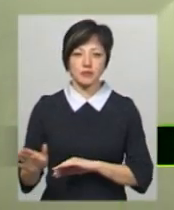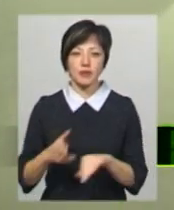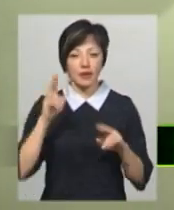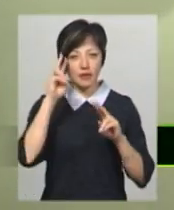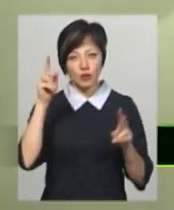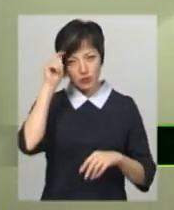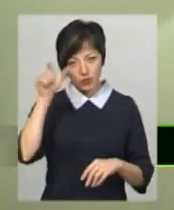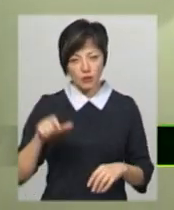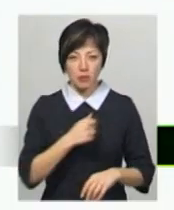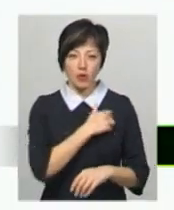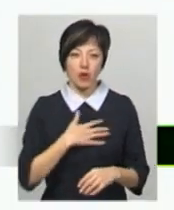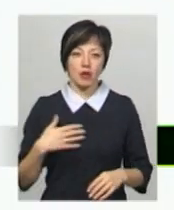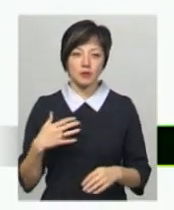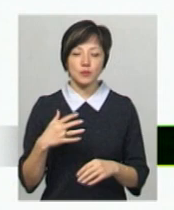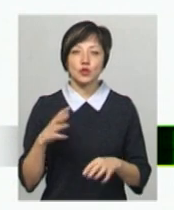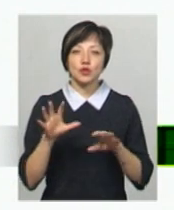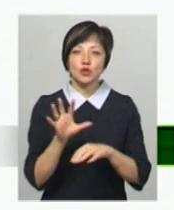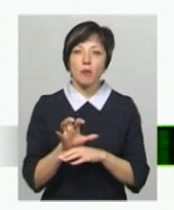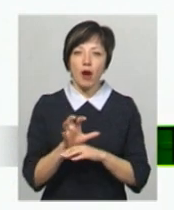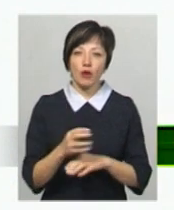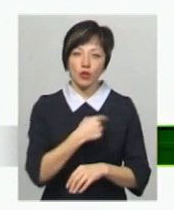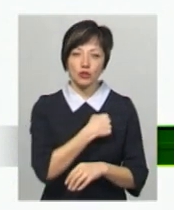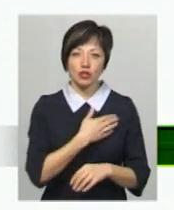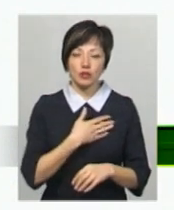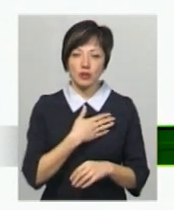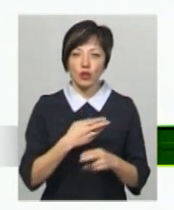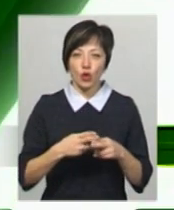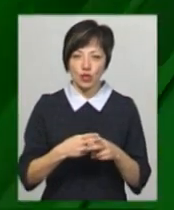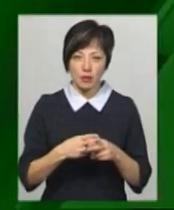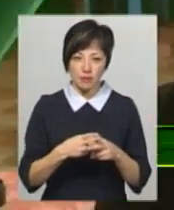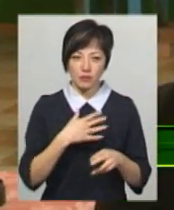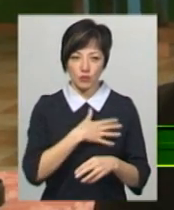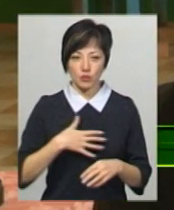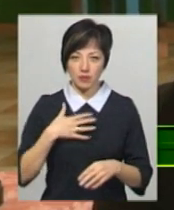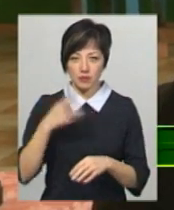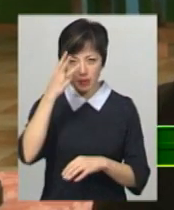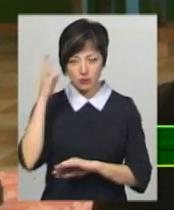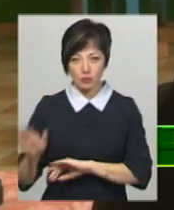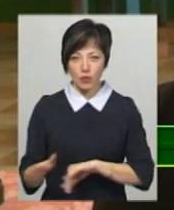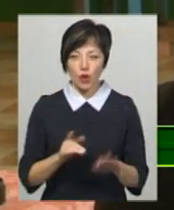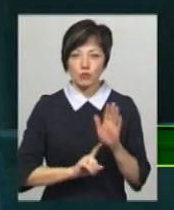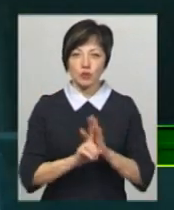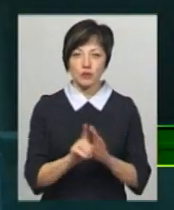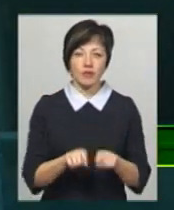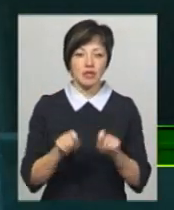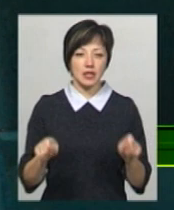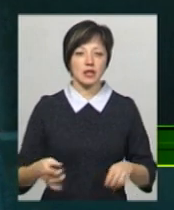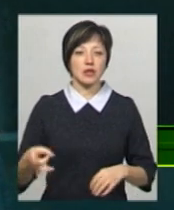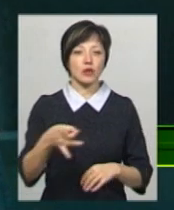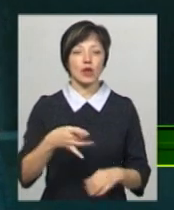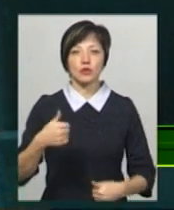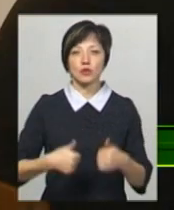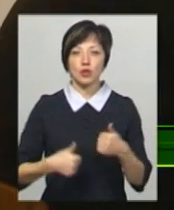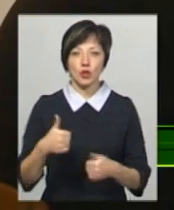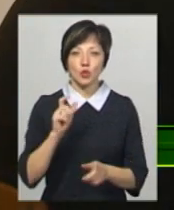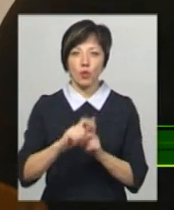Невідомий чоловік поранив собаку ножем в області грудної клітини в обласному центрі. У Хмельницькому розпочався відкритий регіональний турнір